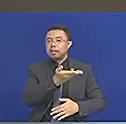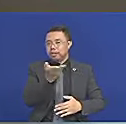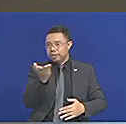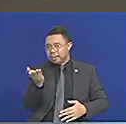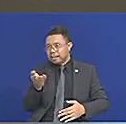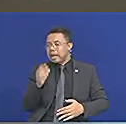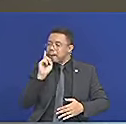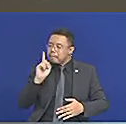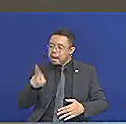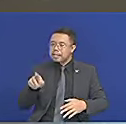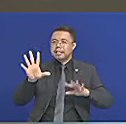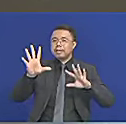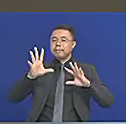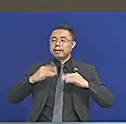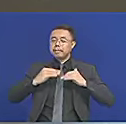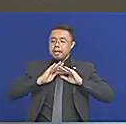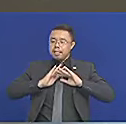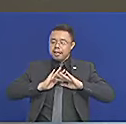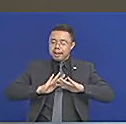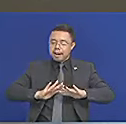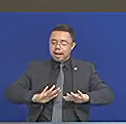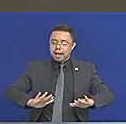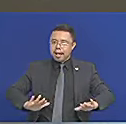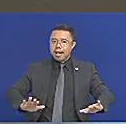saudara akan mendapatkan ketenangan.